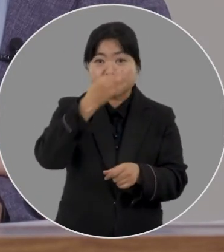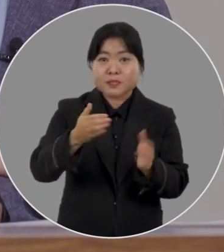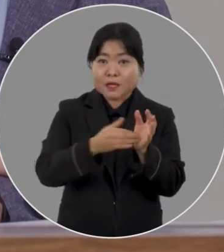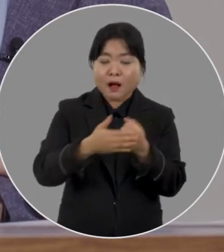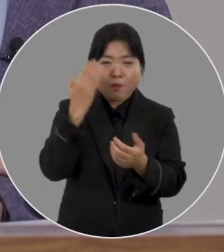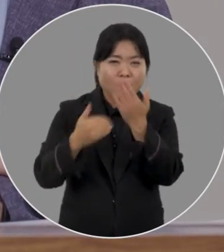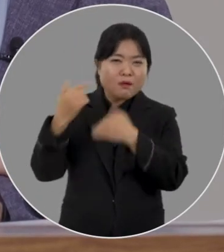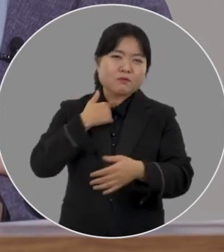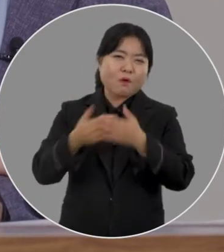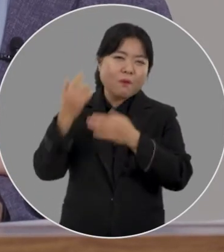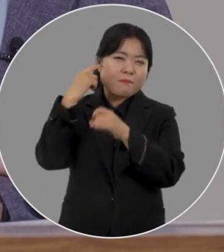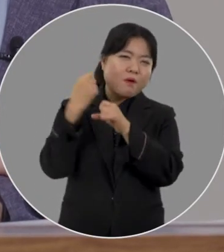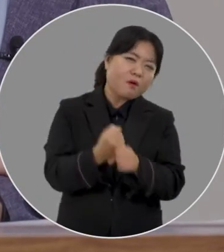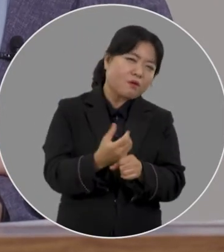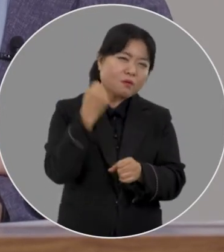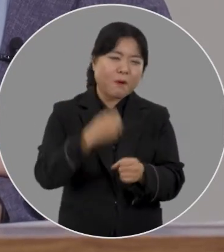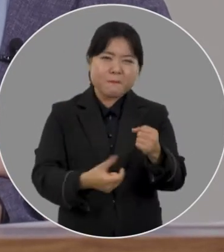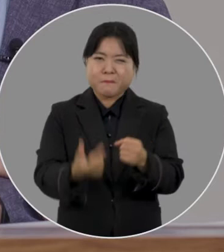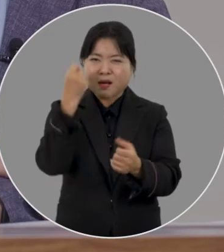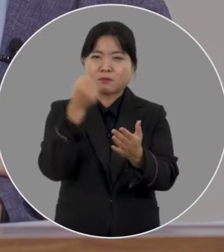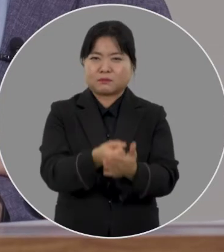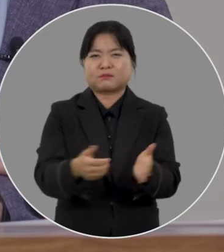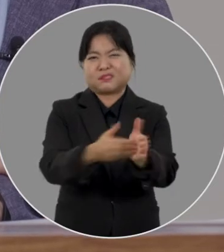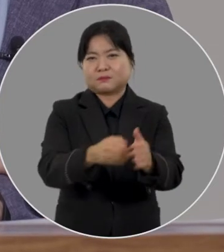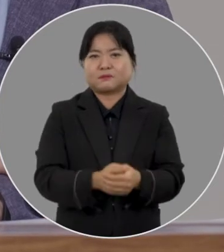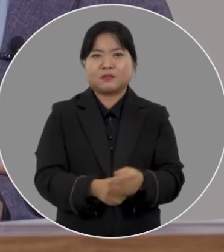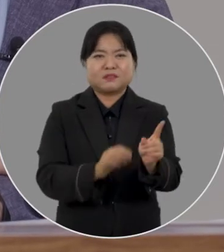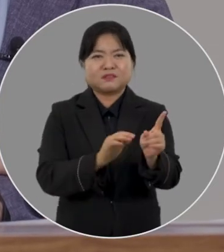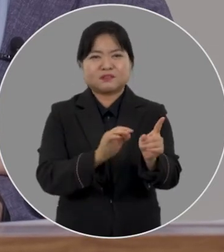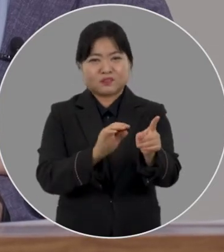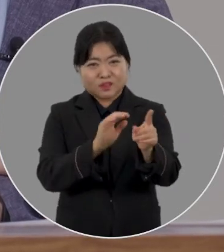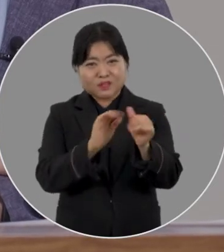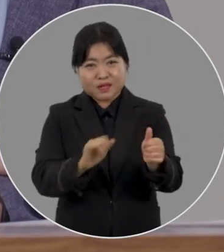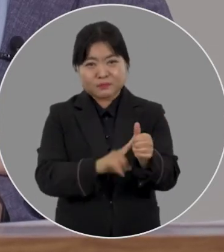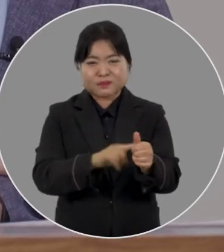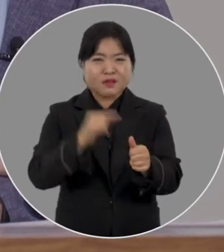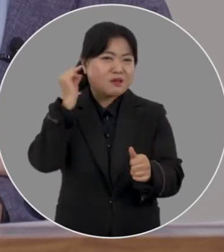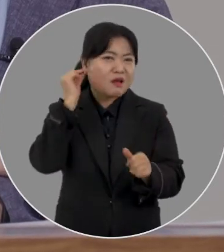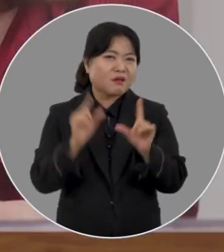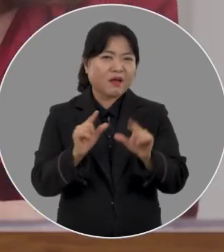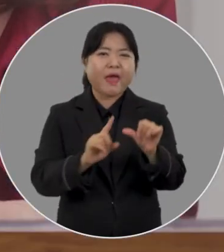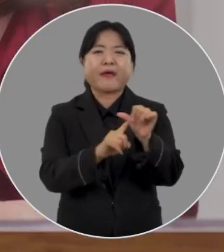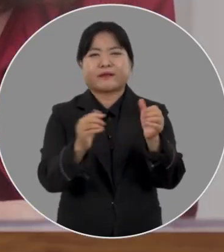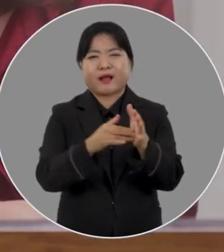뭐 편견이나 이런 것에 기반해서 그냥 빨리 결정을 해버리는 거죠. 저 사람은 혈액형이 A형이니까 꼼꼼하겠구나. 뭐 이런 식으로